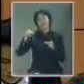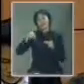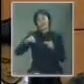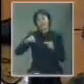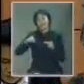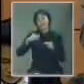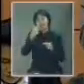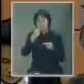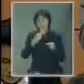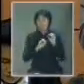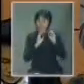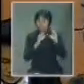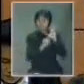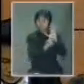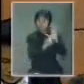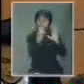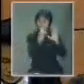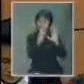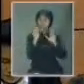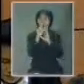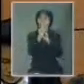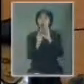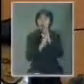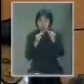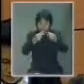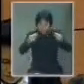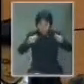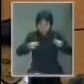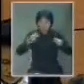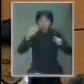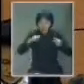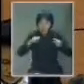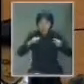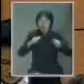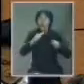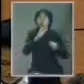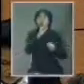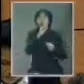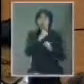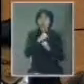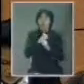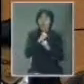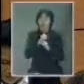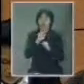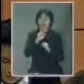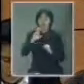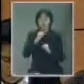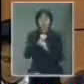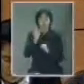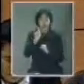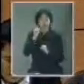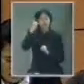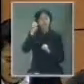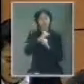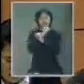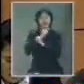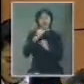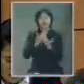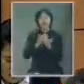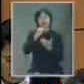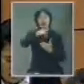เห็นไหมครับกฎหมายมันเป็นเล่มแล้วดังนั้นการที่เขาวางระบบอย่างนี้เพื่อป้องกันการทุจ